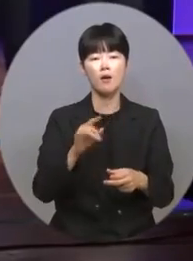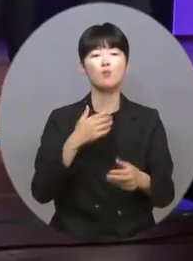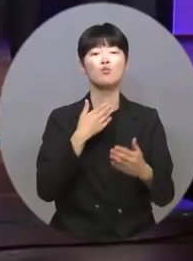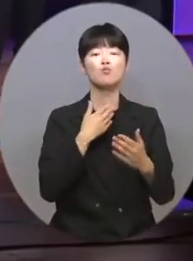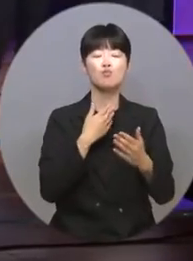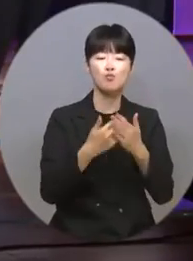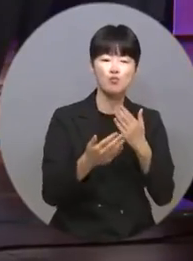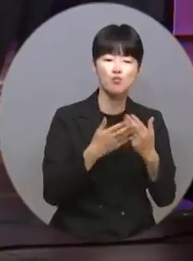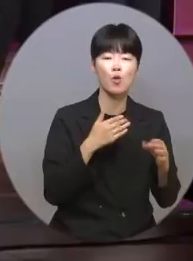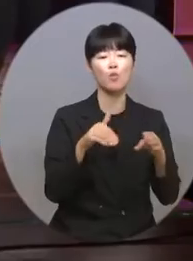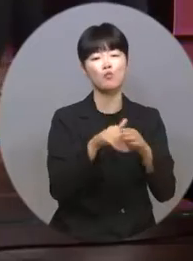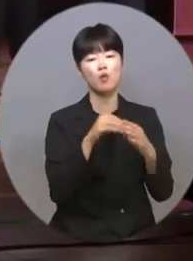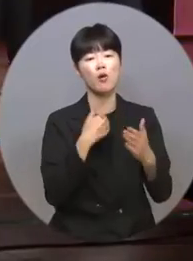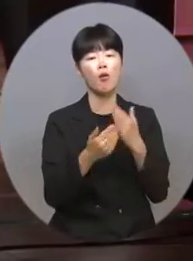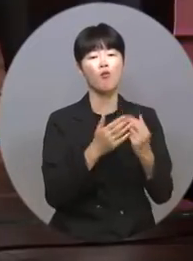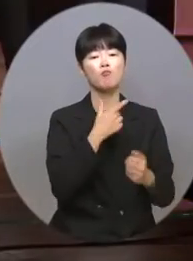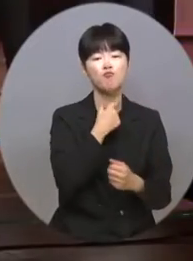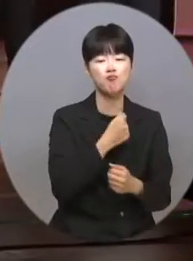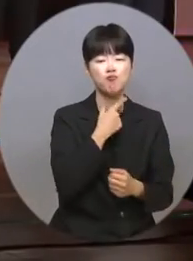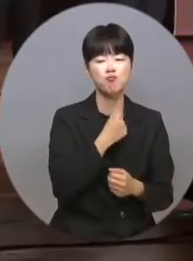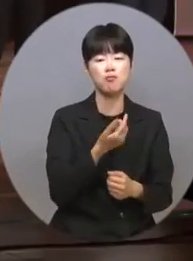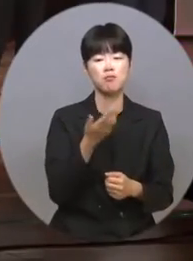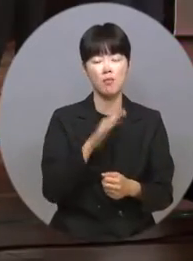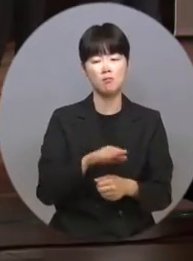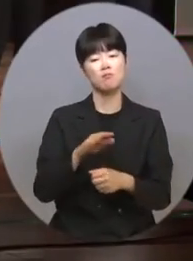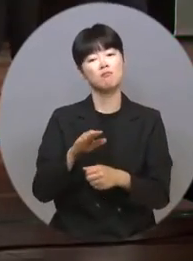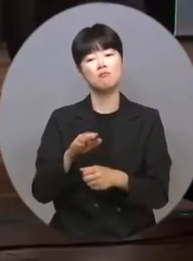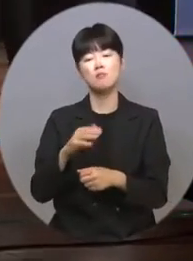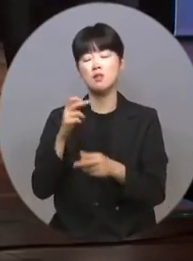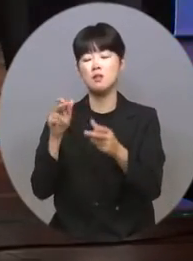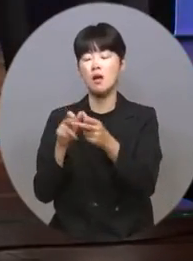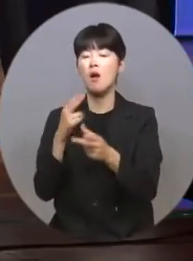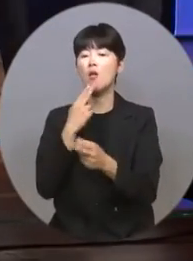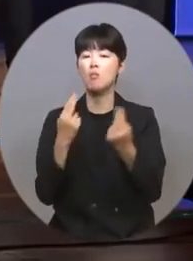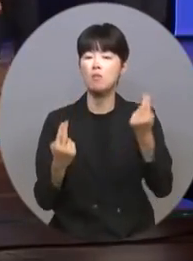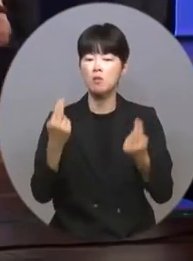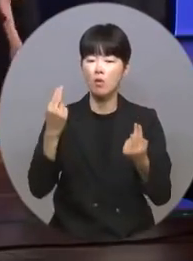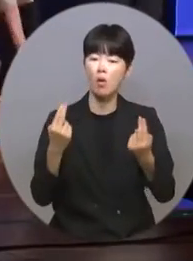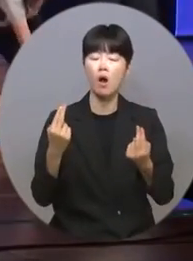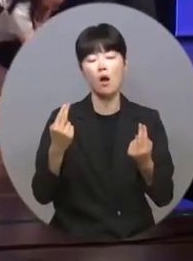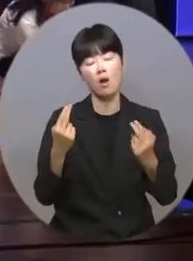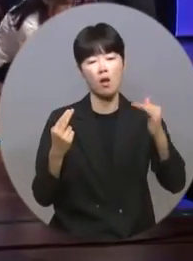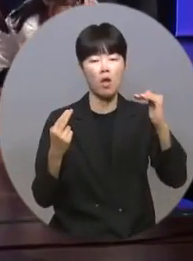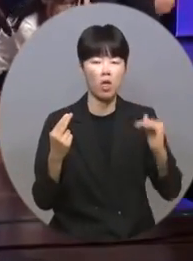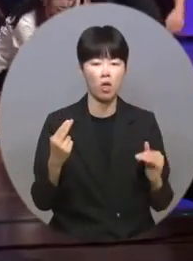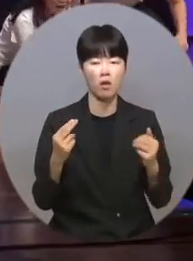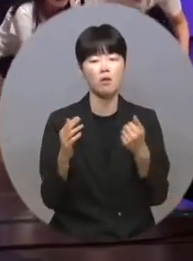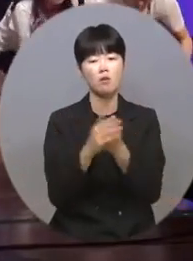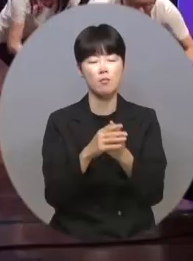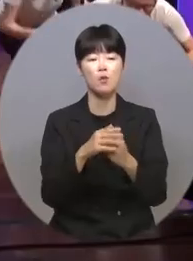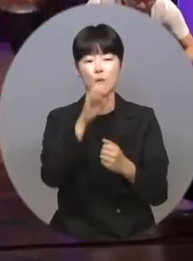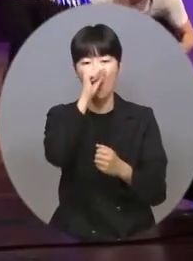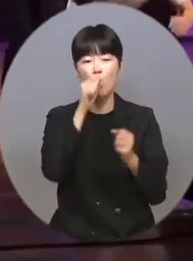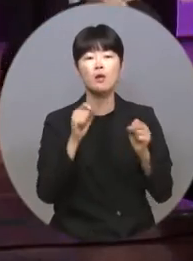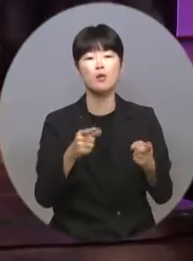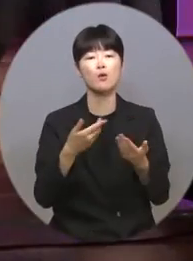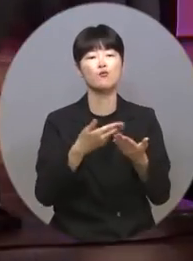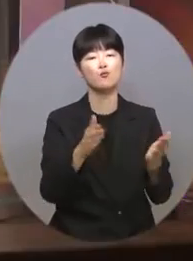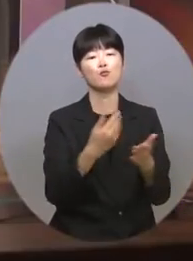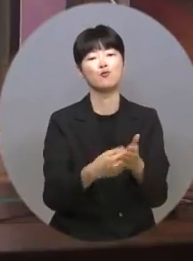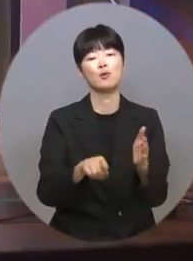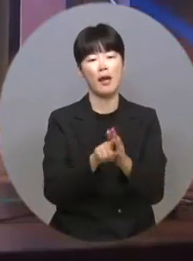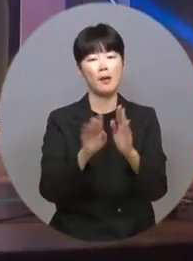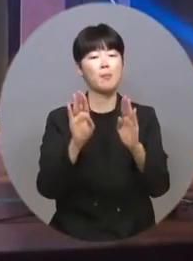못하고 있어 합창을 통해 함께 성장해 나가는 기회를 제공하기 위해 마련됐습니다. 더 나아가 많은